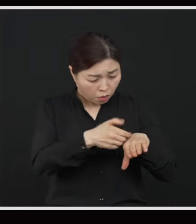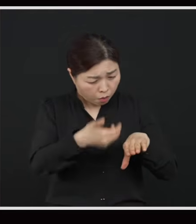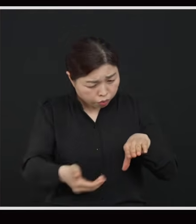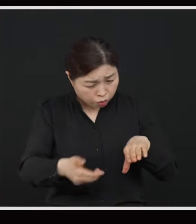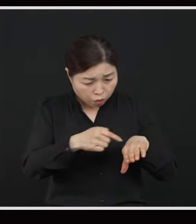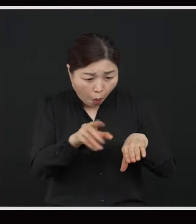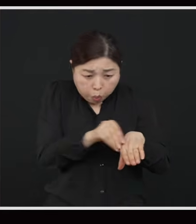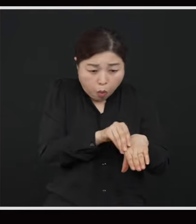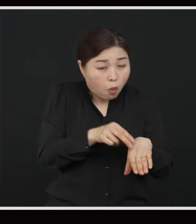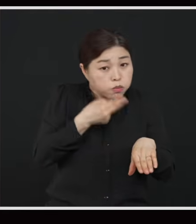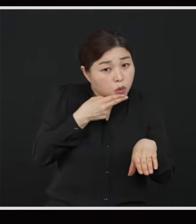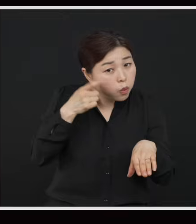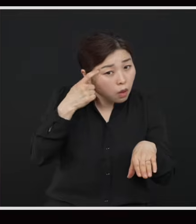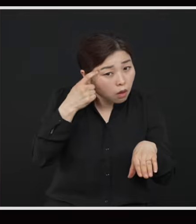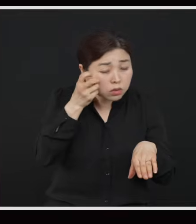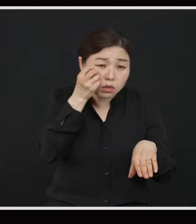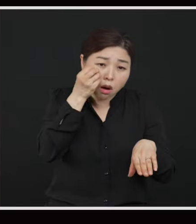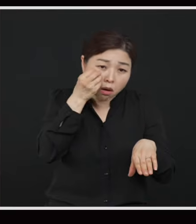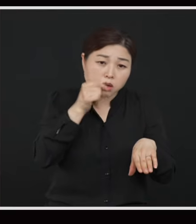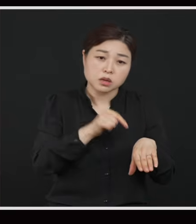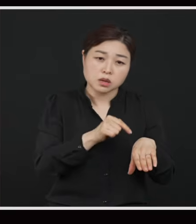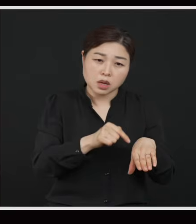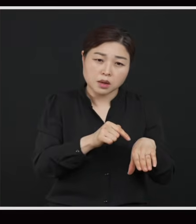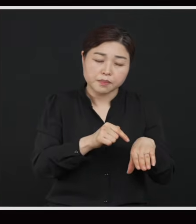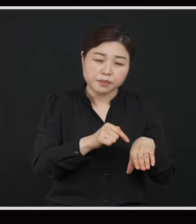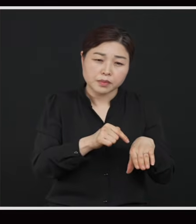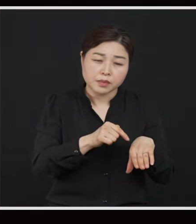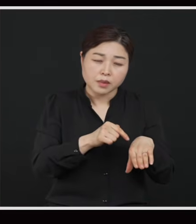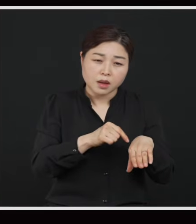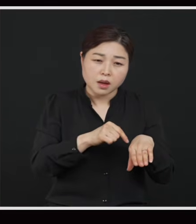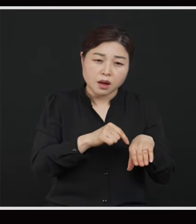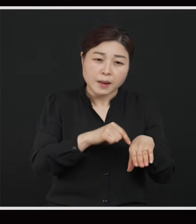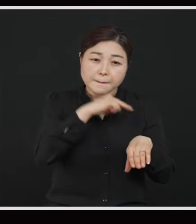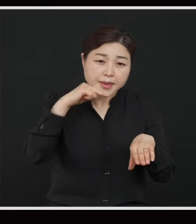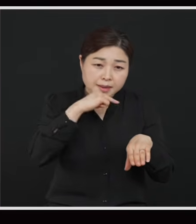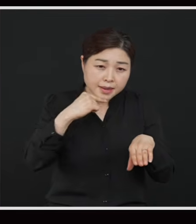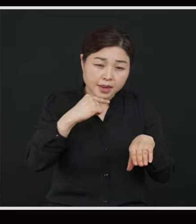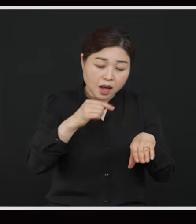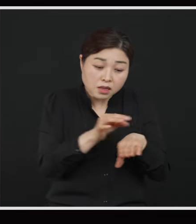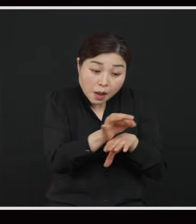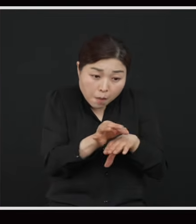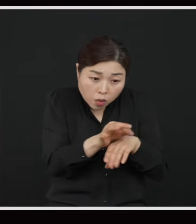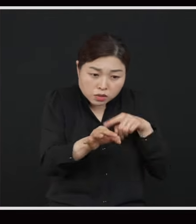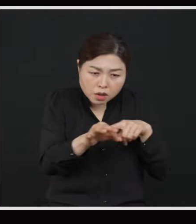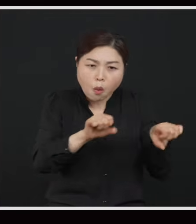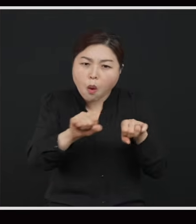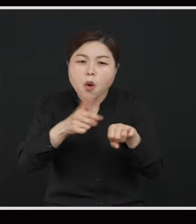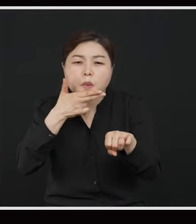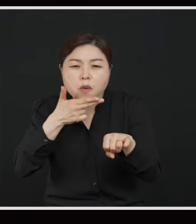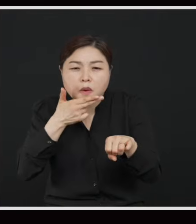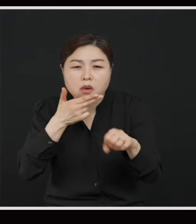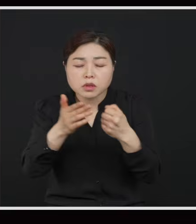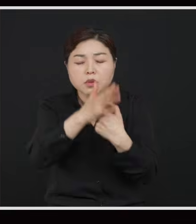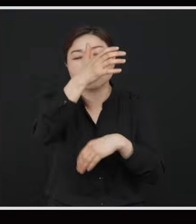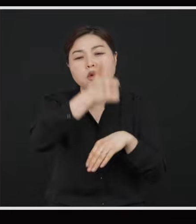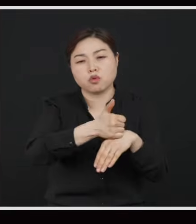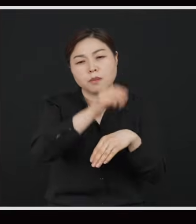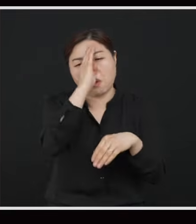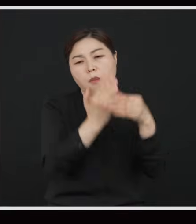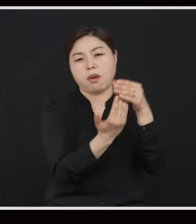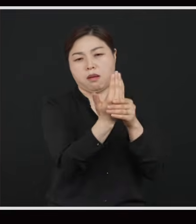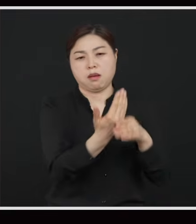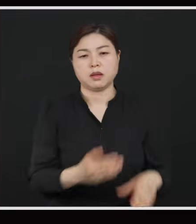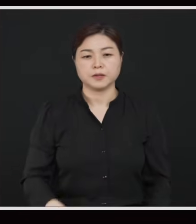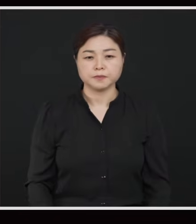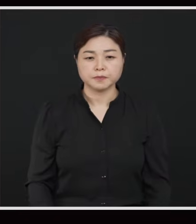있는데 잘 안 아무네. 이게 결국 그 혈관 세포들이 잘 작동을 안 하기 때문에, 그래서